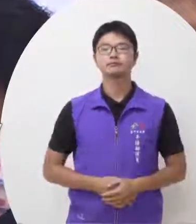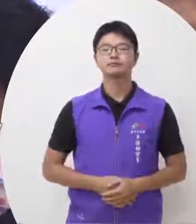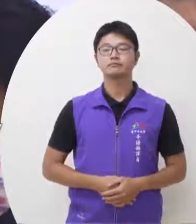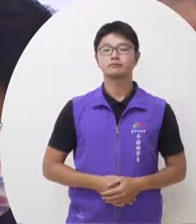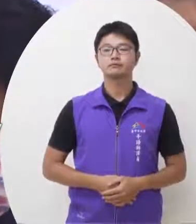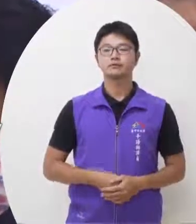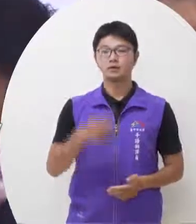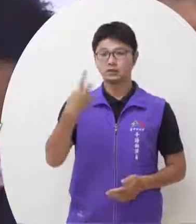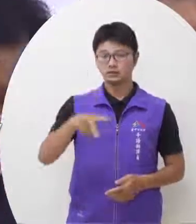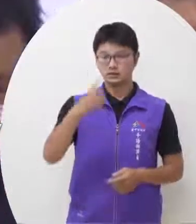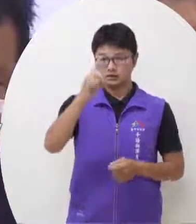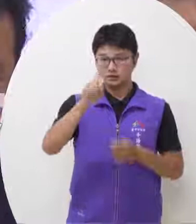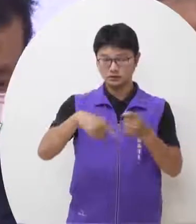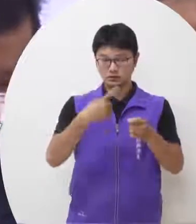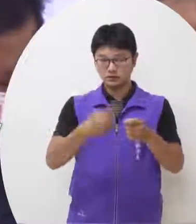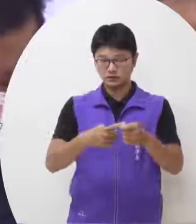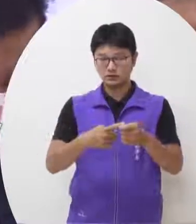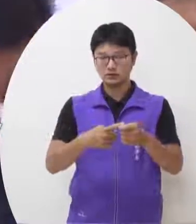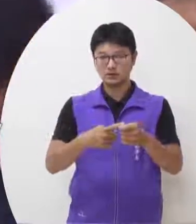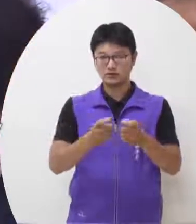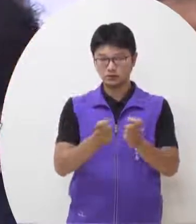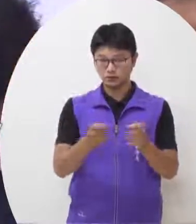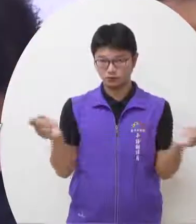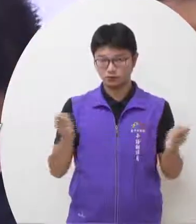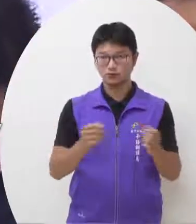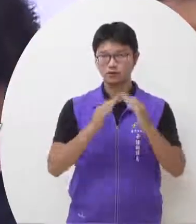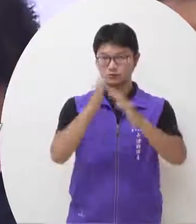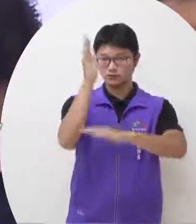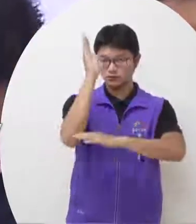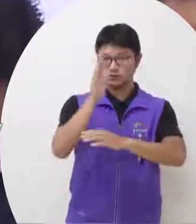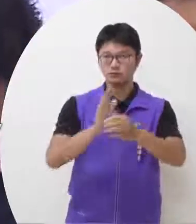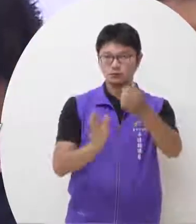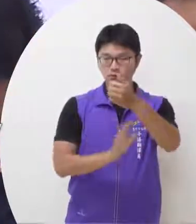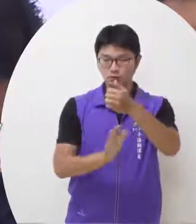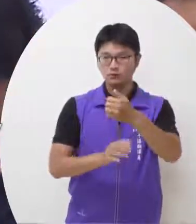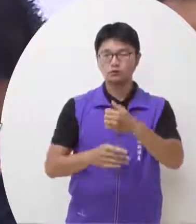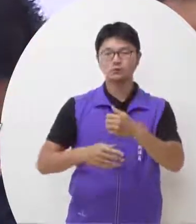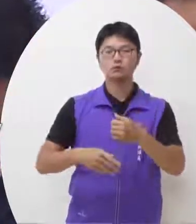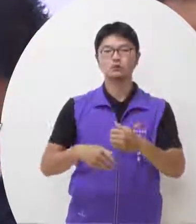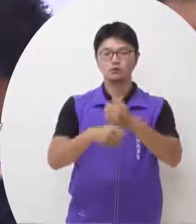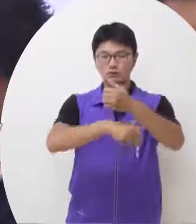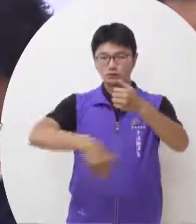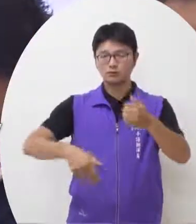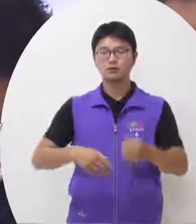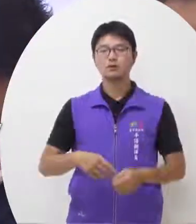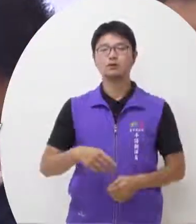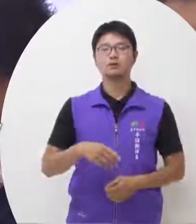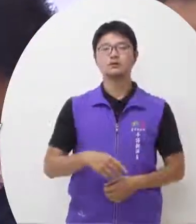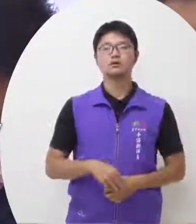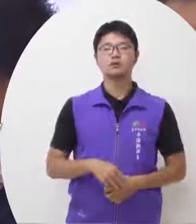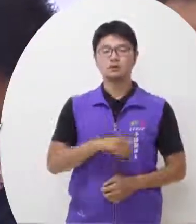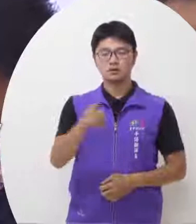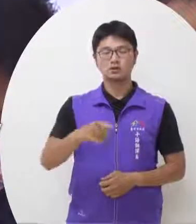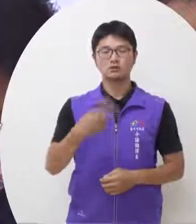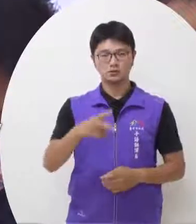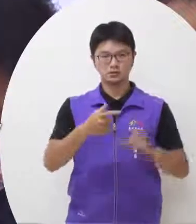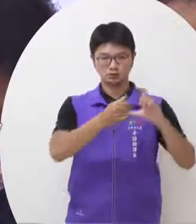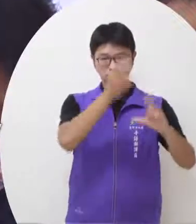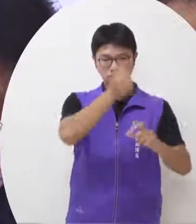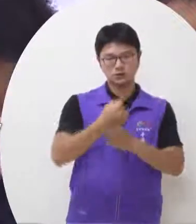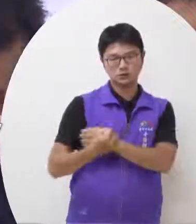团队真的也给我们和他很多的建设啊，我们区长也真的是尽心尽力，谢